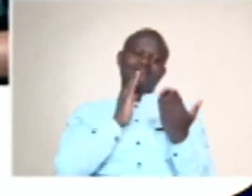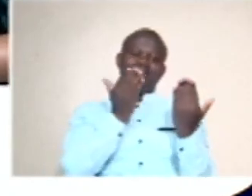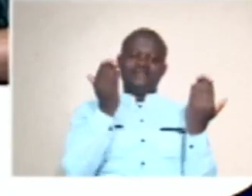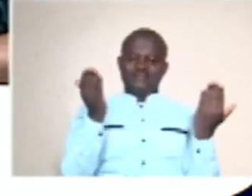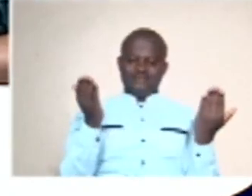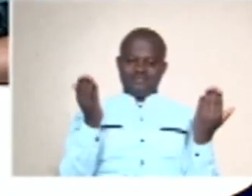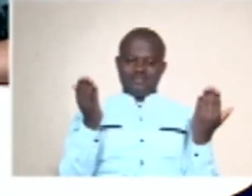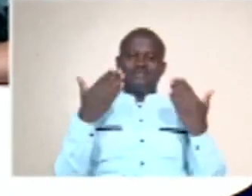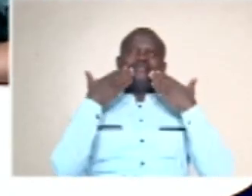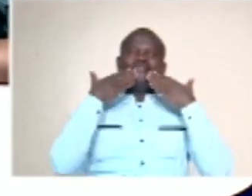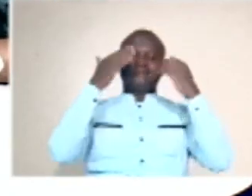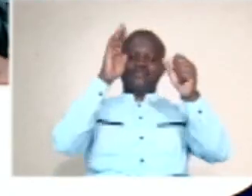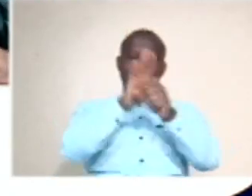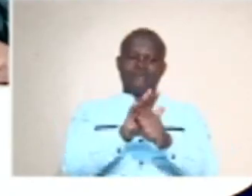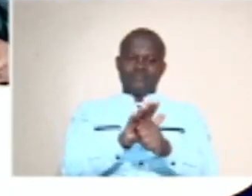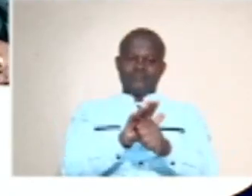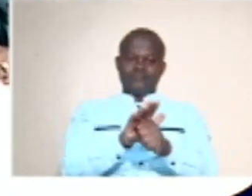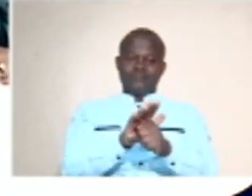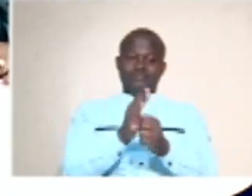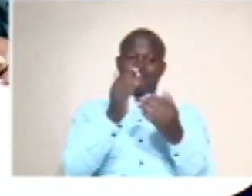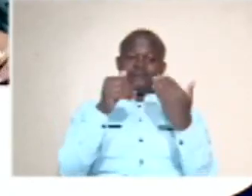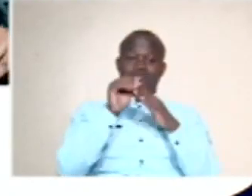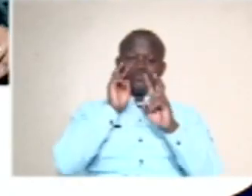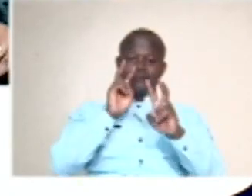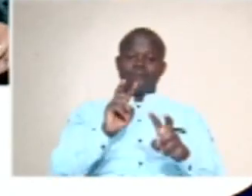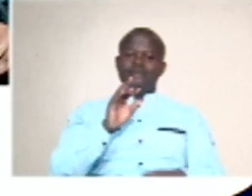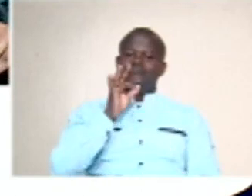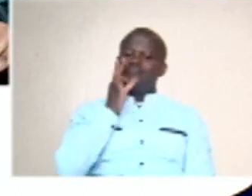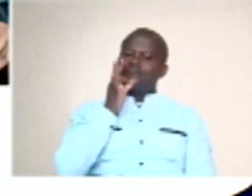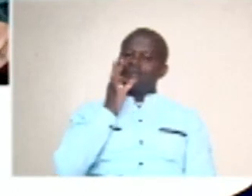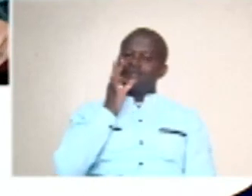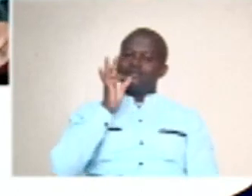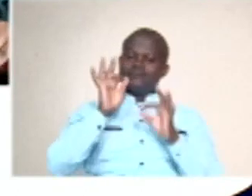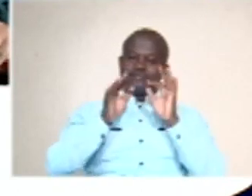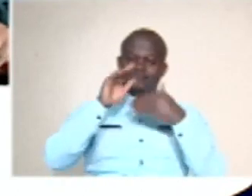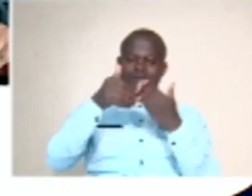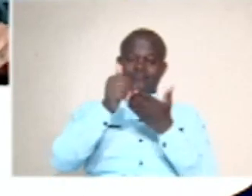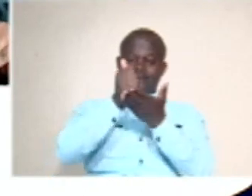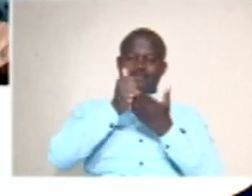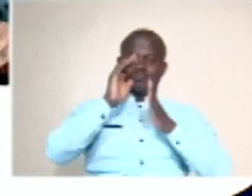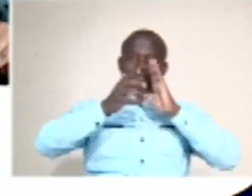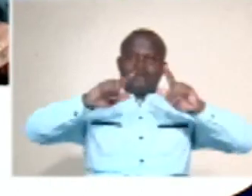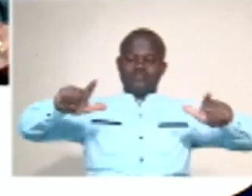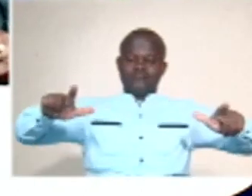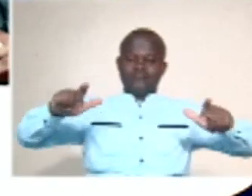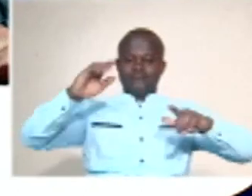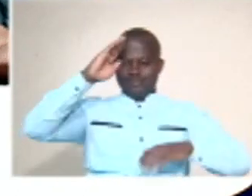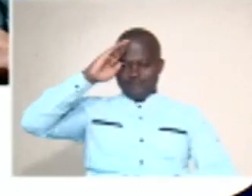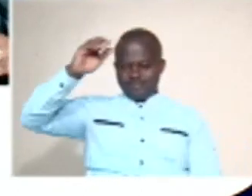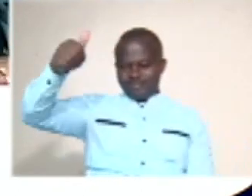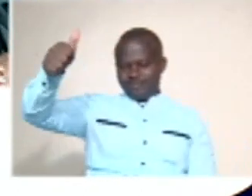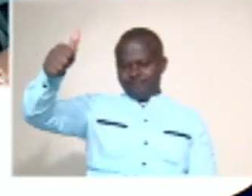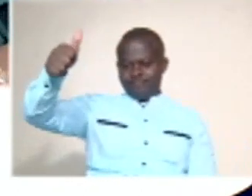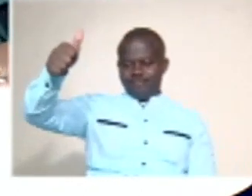rero tubashimire cyane mwe mwese mwadukurikiye dushimire by'umwihariko Fidèle Riza Imbuto wadufashije muri ano makuru Fidèle